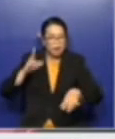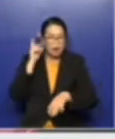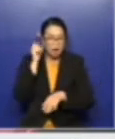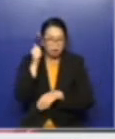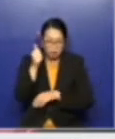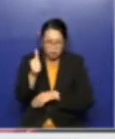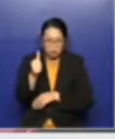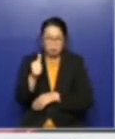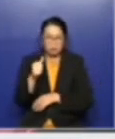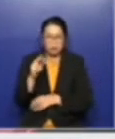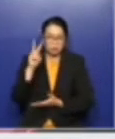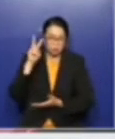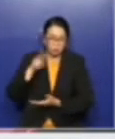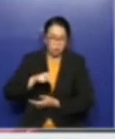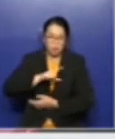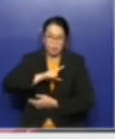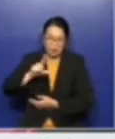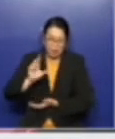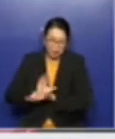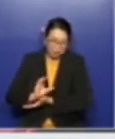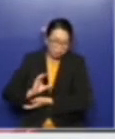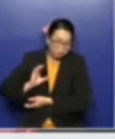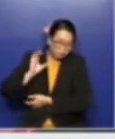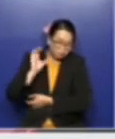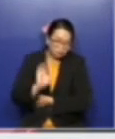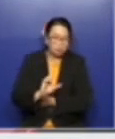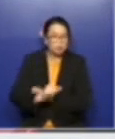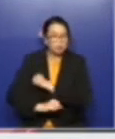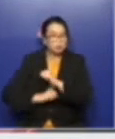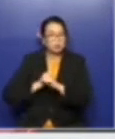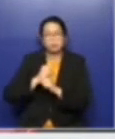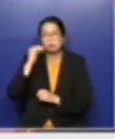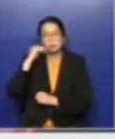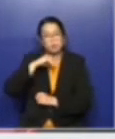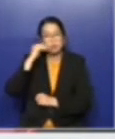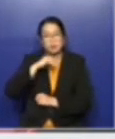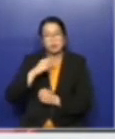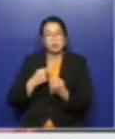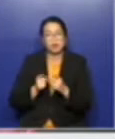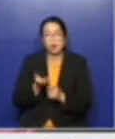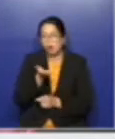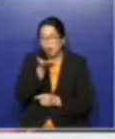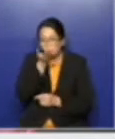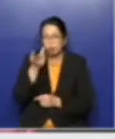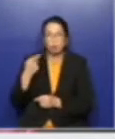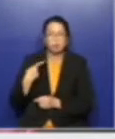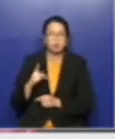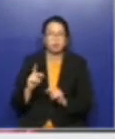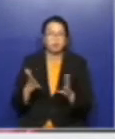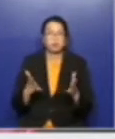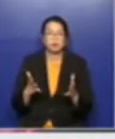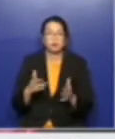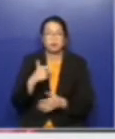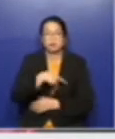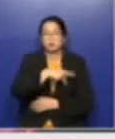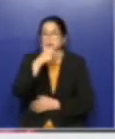ต่อปีพลังไทย PBS หายไปไหน